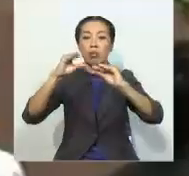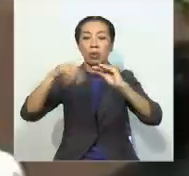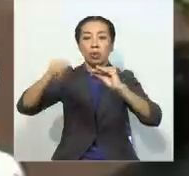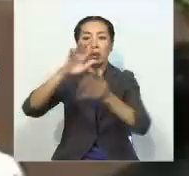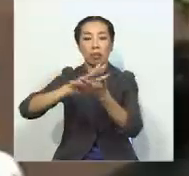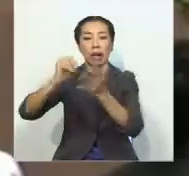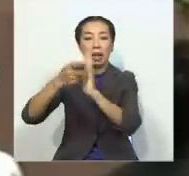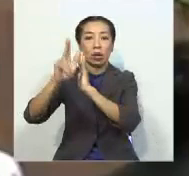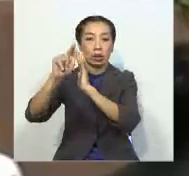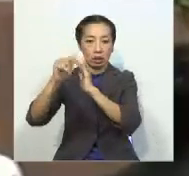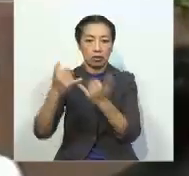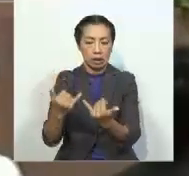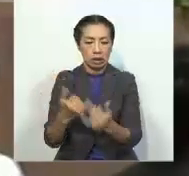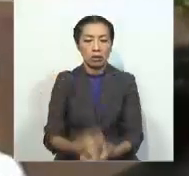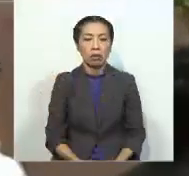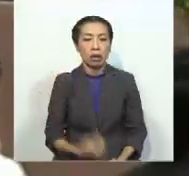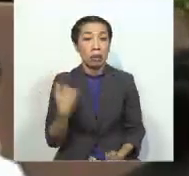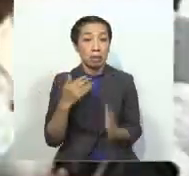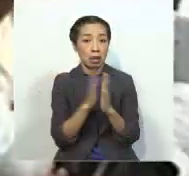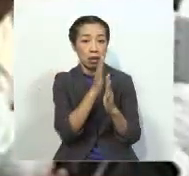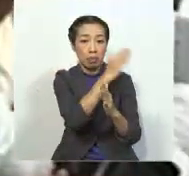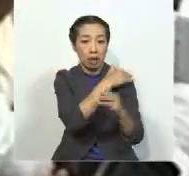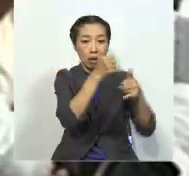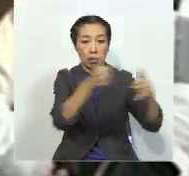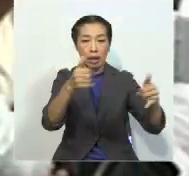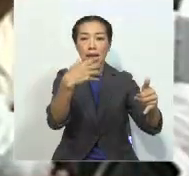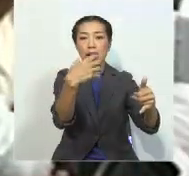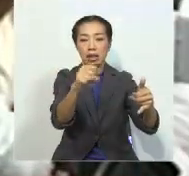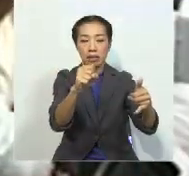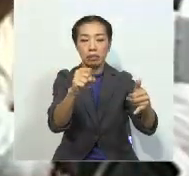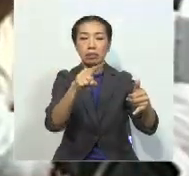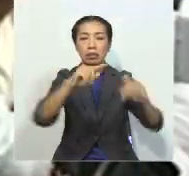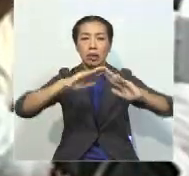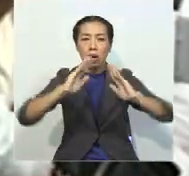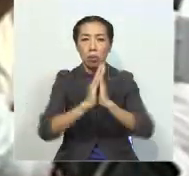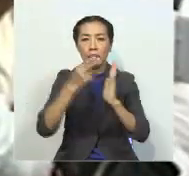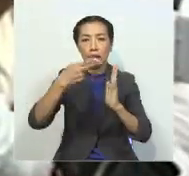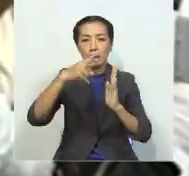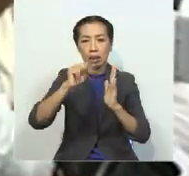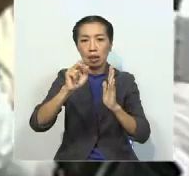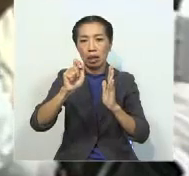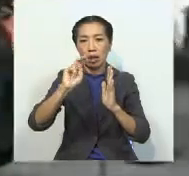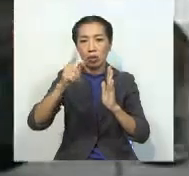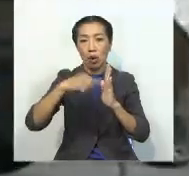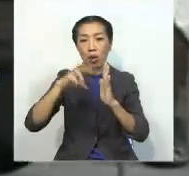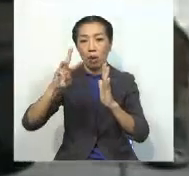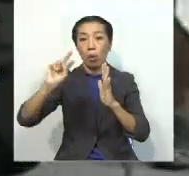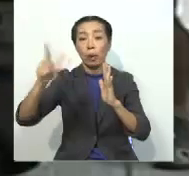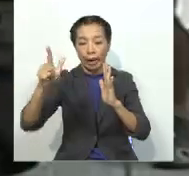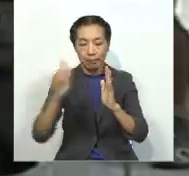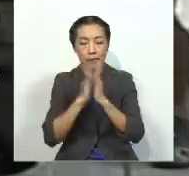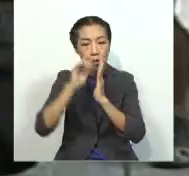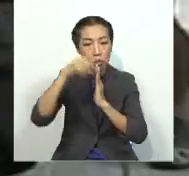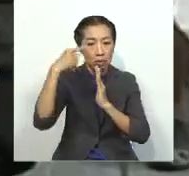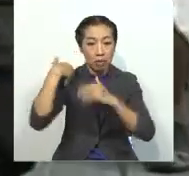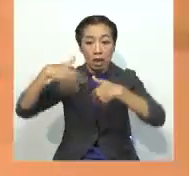มหาวิทยาลัยขอนแก่นนะครับโดยมีพระพิธีธรรมจำนวน10รูปจากวัดดอกแวงพระรามหลวงสำหรับลูกศิษย์ของหลวงพ่อ